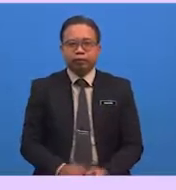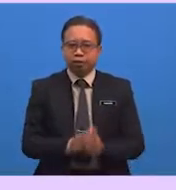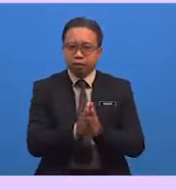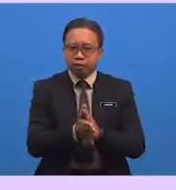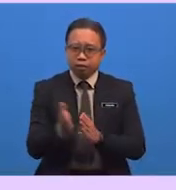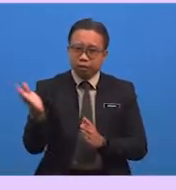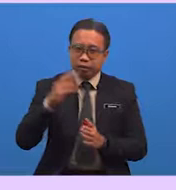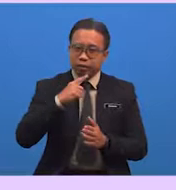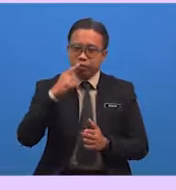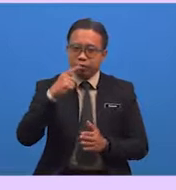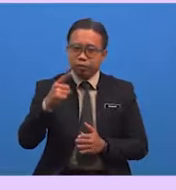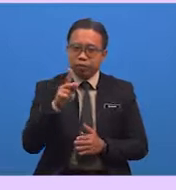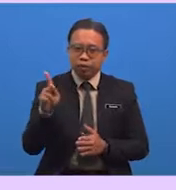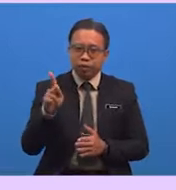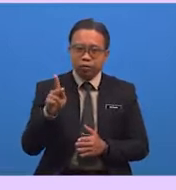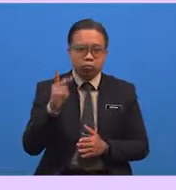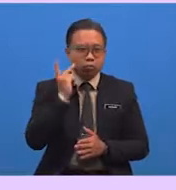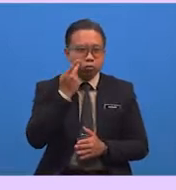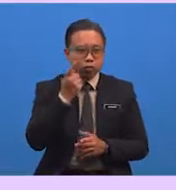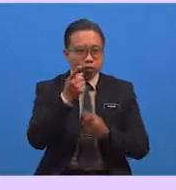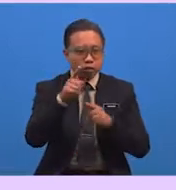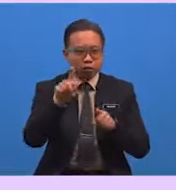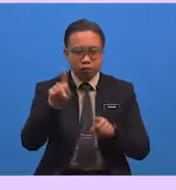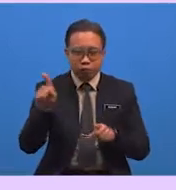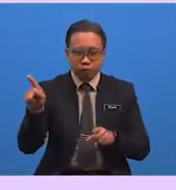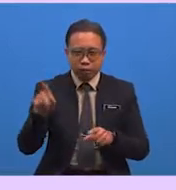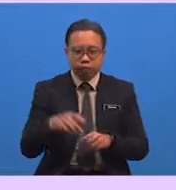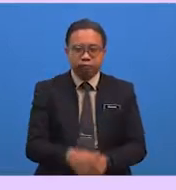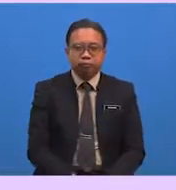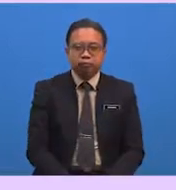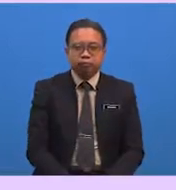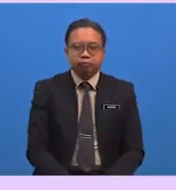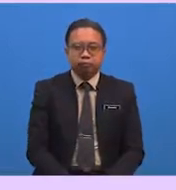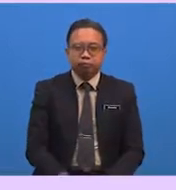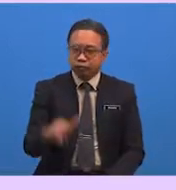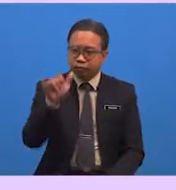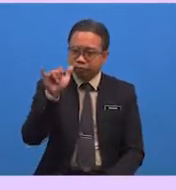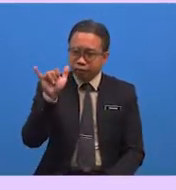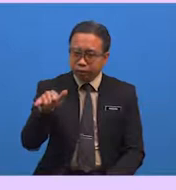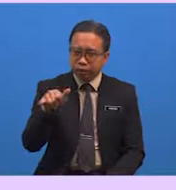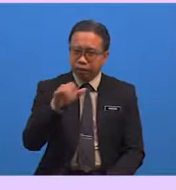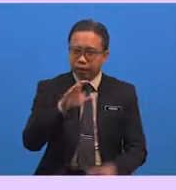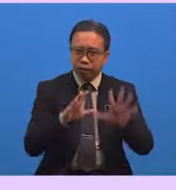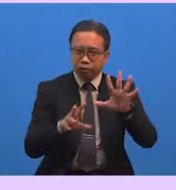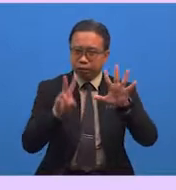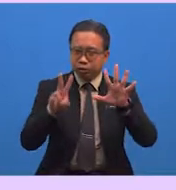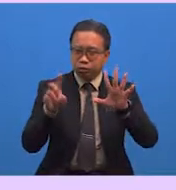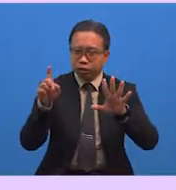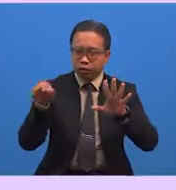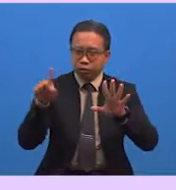mari sebutkan dengan kuat jawapannya. Ya, 52